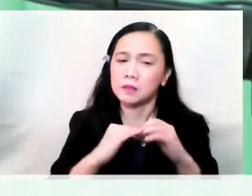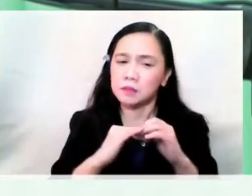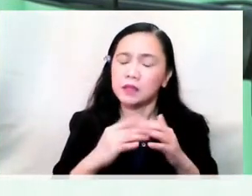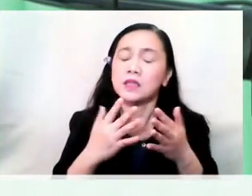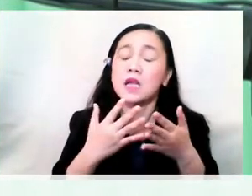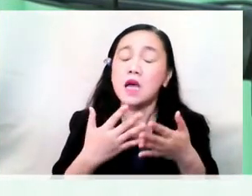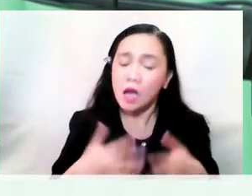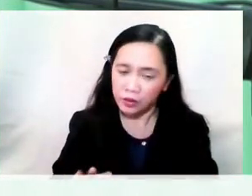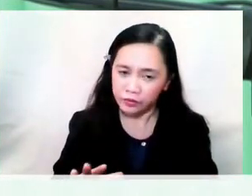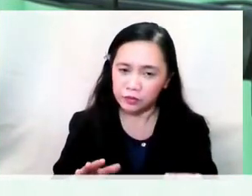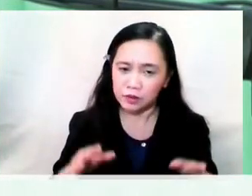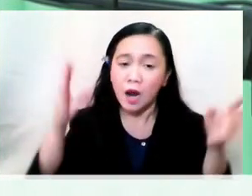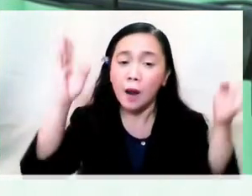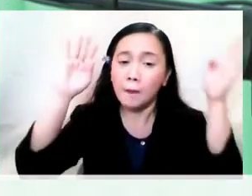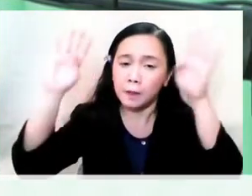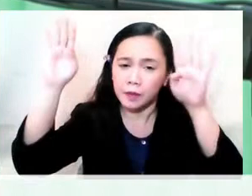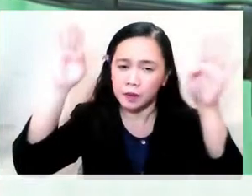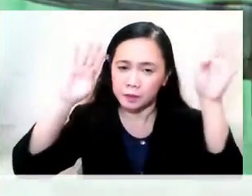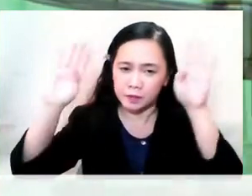storm?